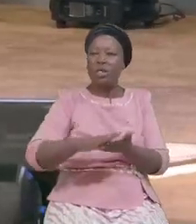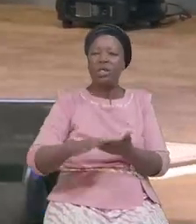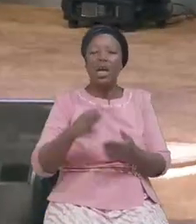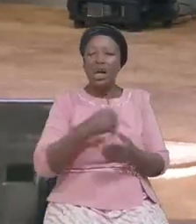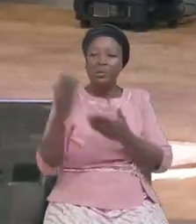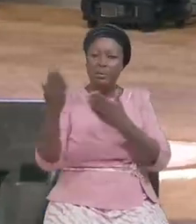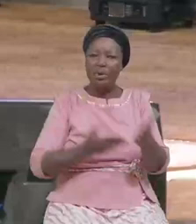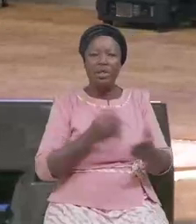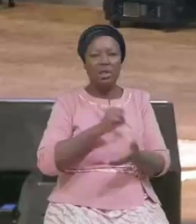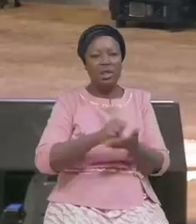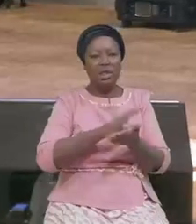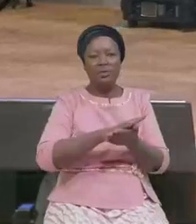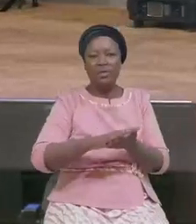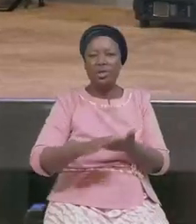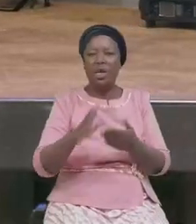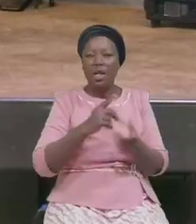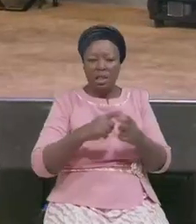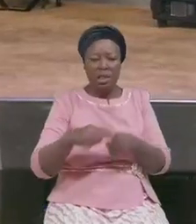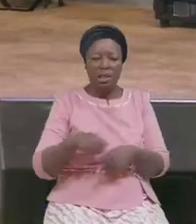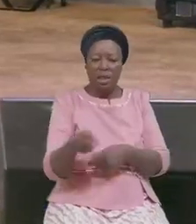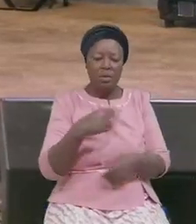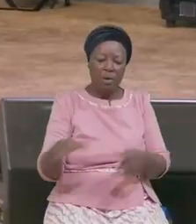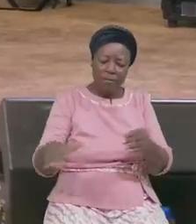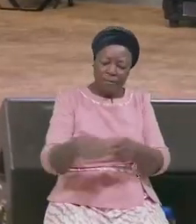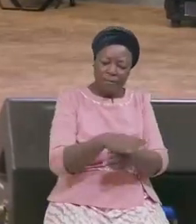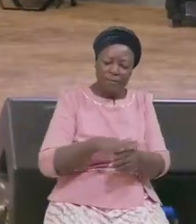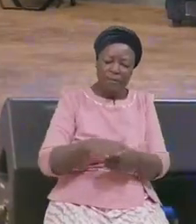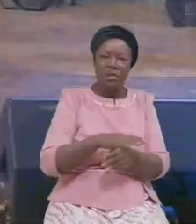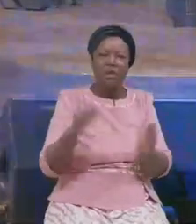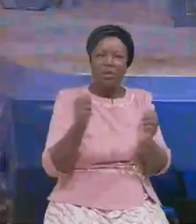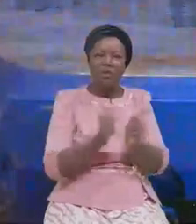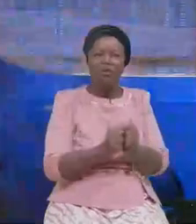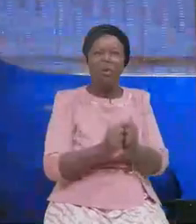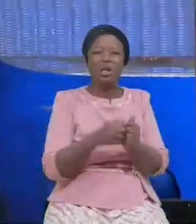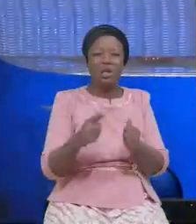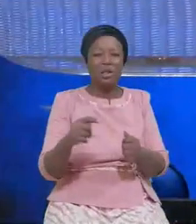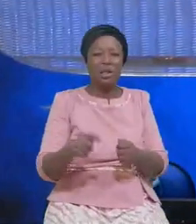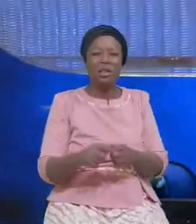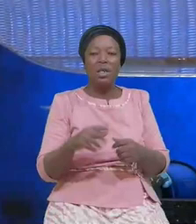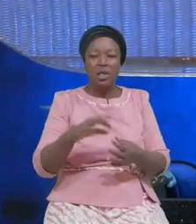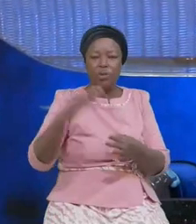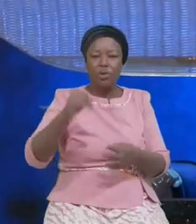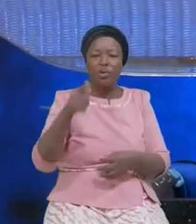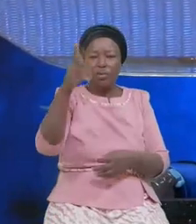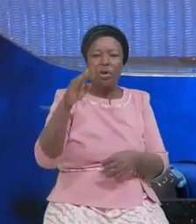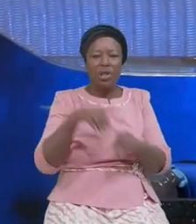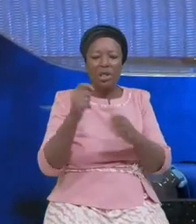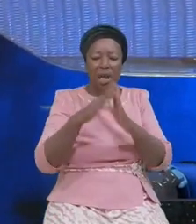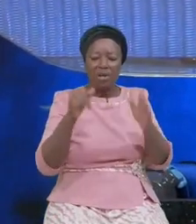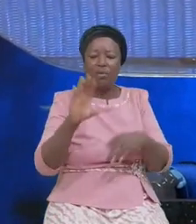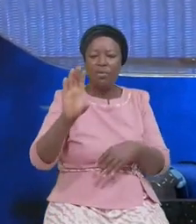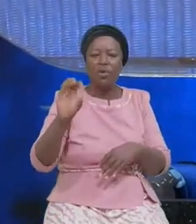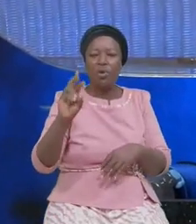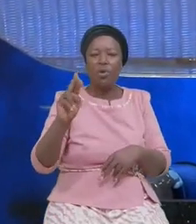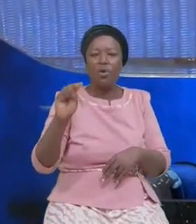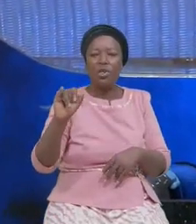la sanctification, et ils étaient remplis de cet esprit, remplis de l'Esprit de Dieu dans la maison de Corneille. Vous connaissez l'histoire,